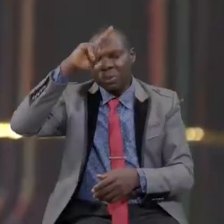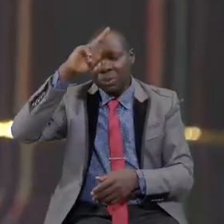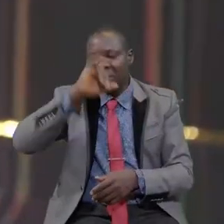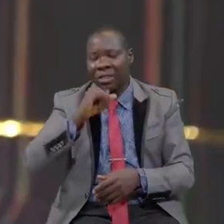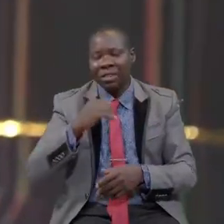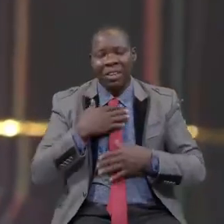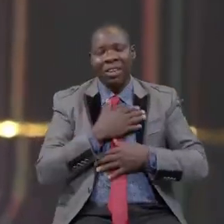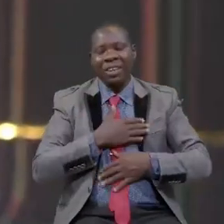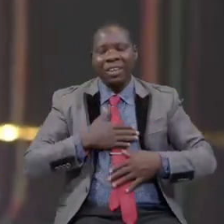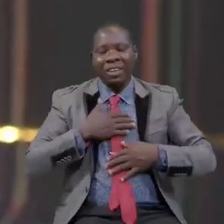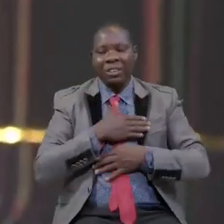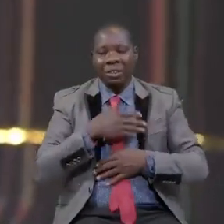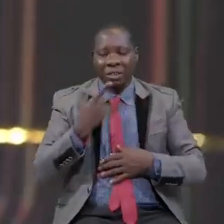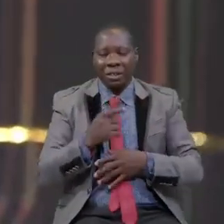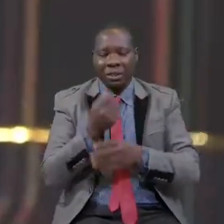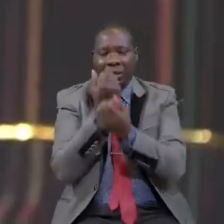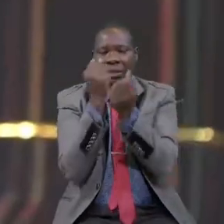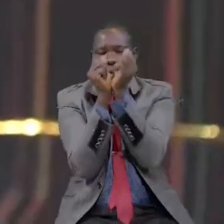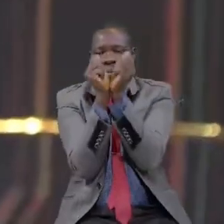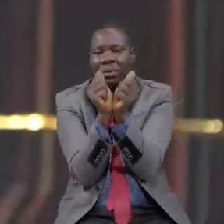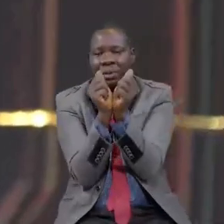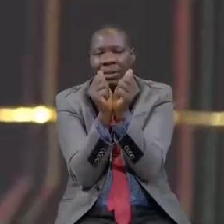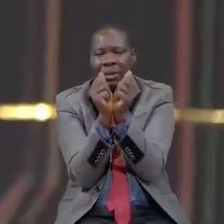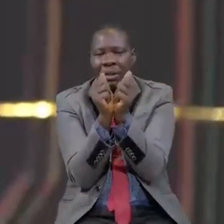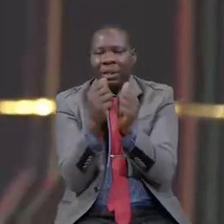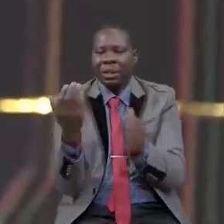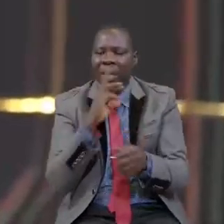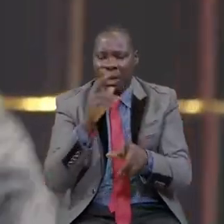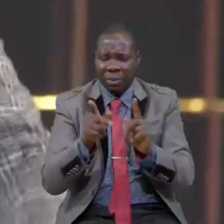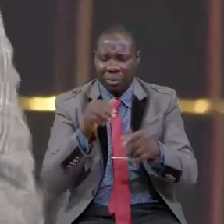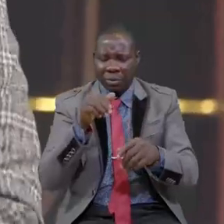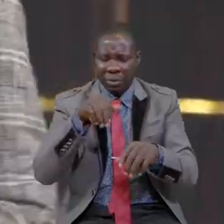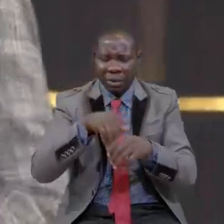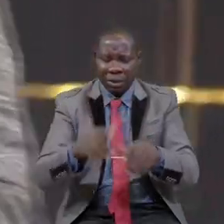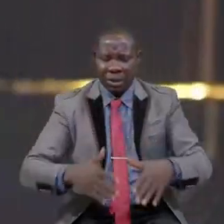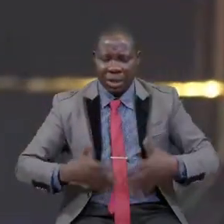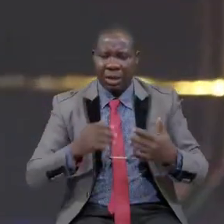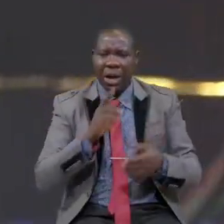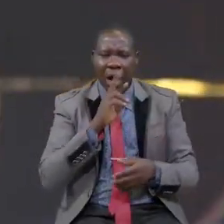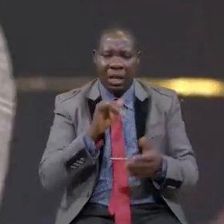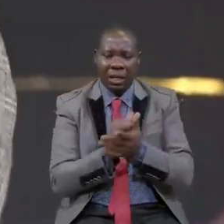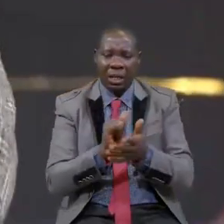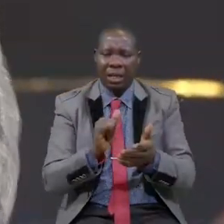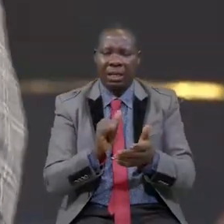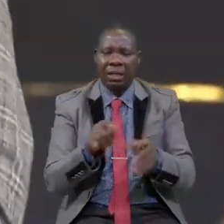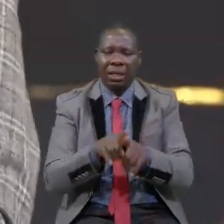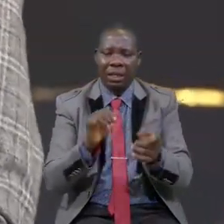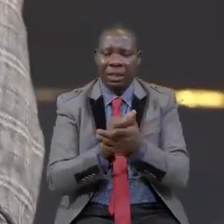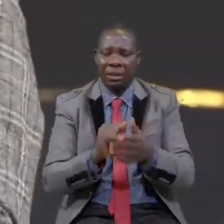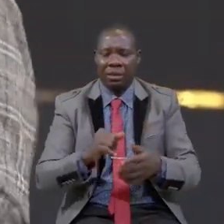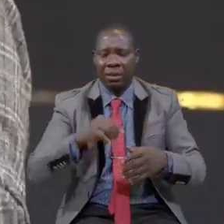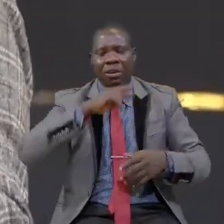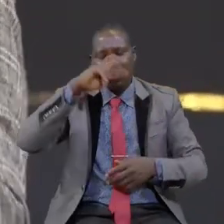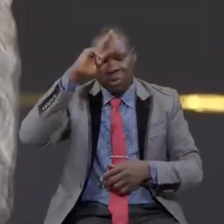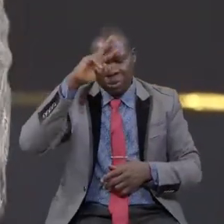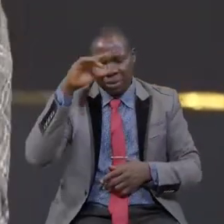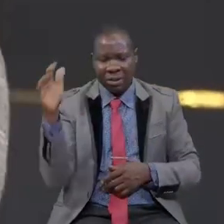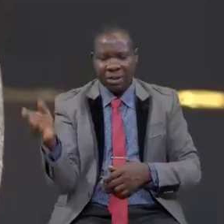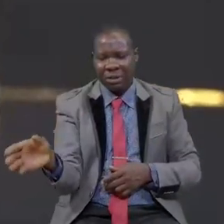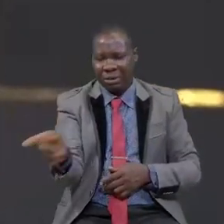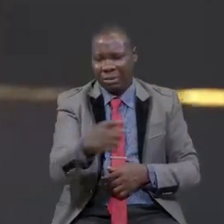la chèvre est en train de jouir. Il y a des gens dans la vie qui sont comme cette chèvre. Ils jouissent de leur lien,